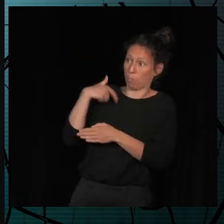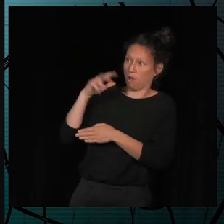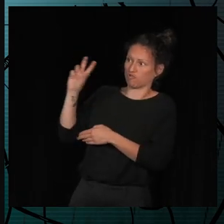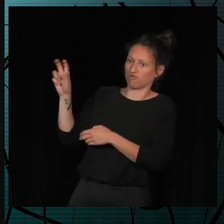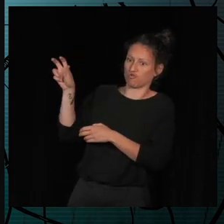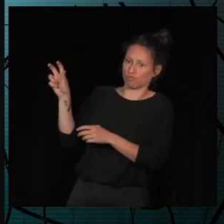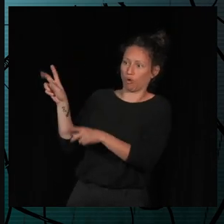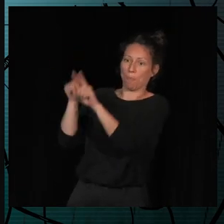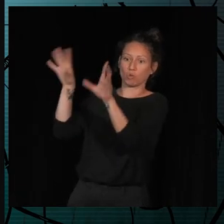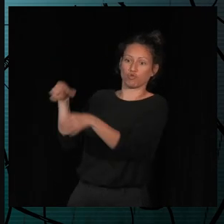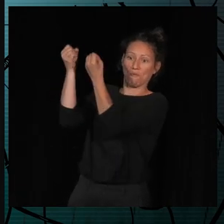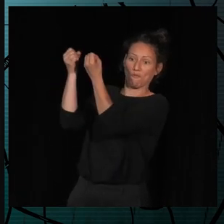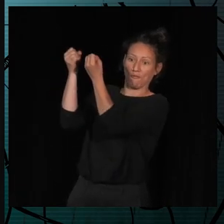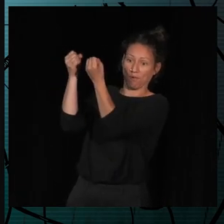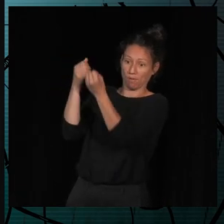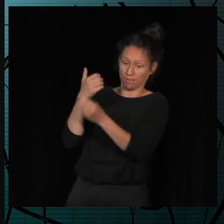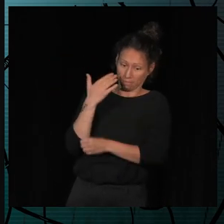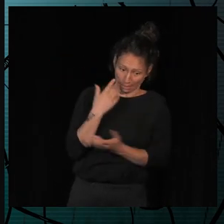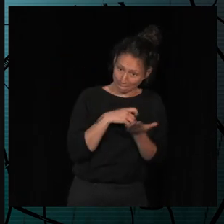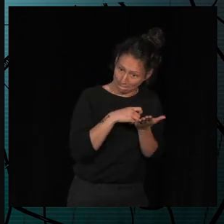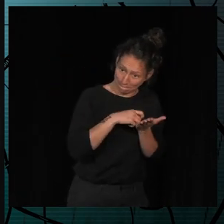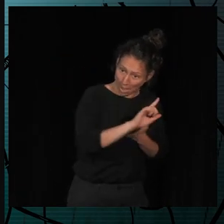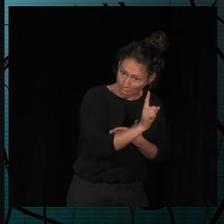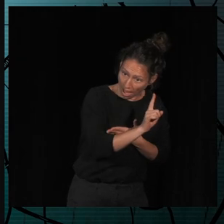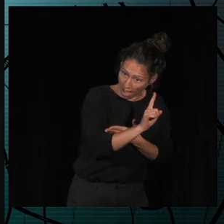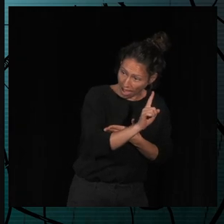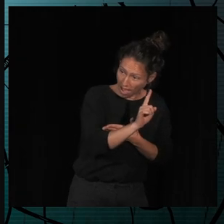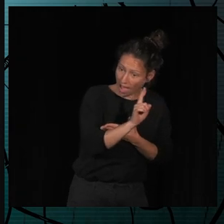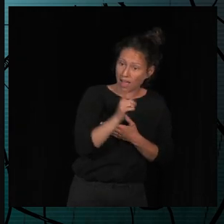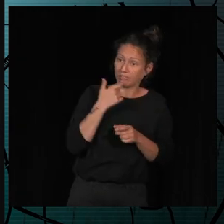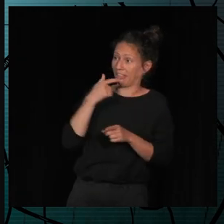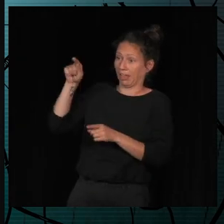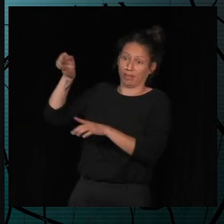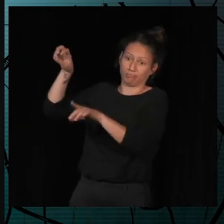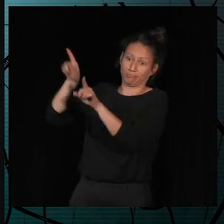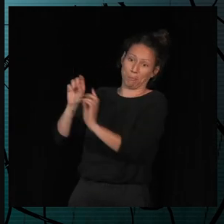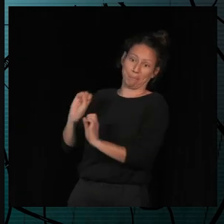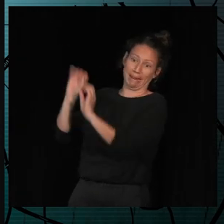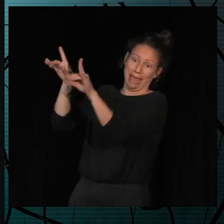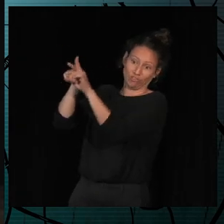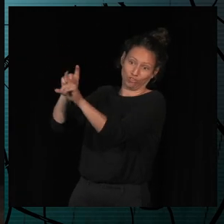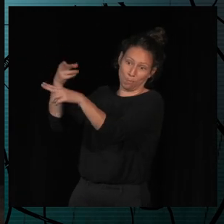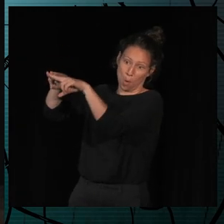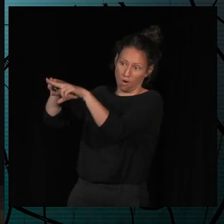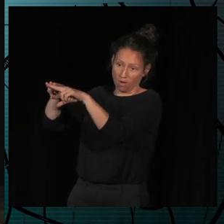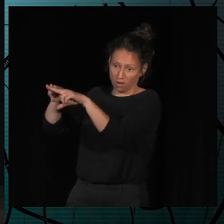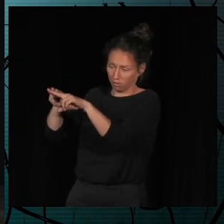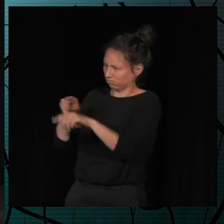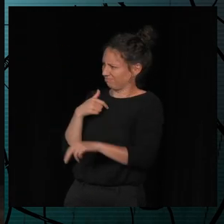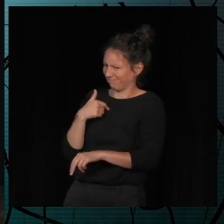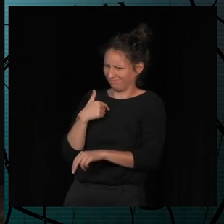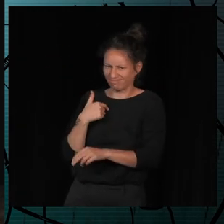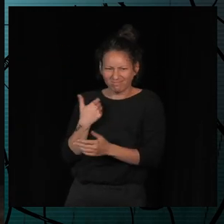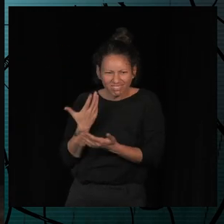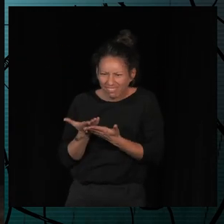allait mourir c'est une pratique qui est complètement perverse c'est un jeu pour les enfants hein